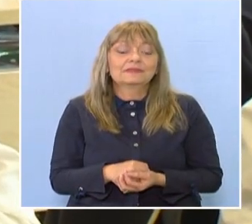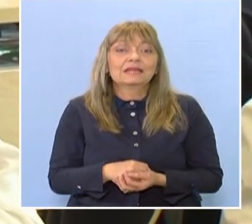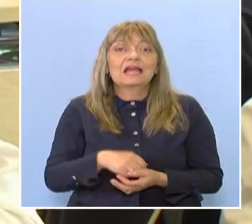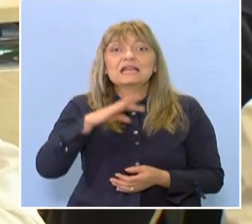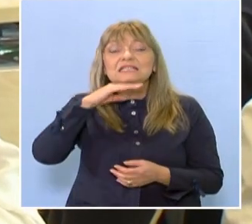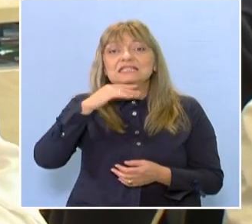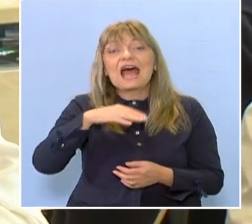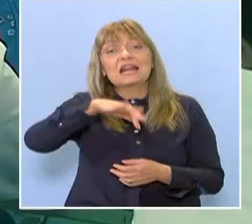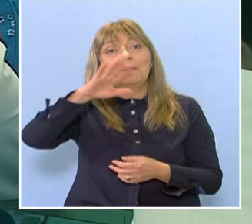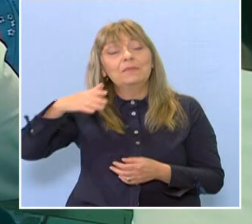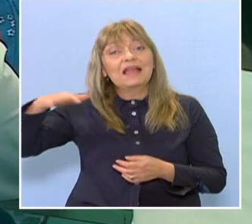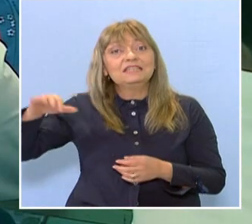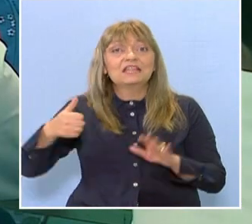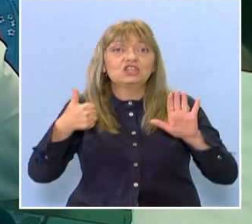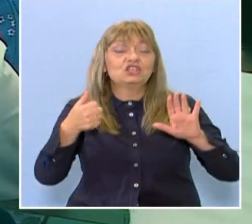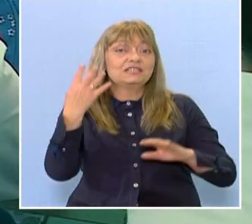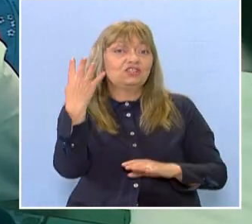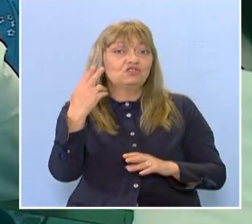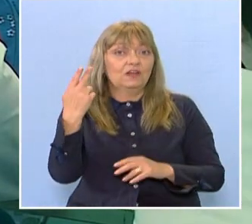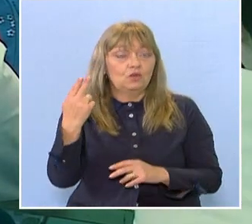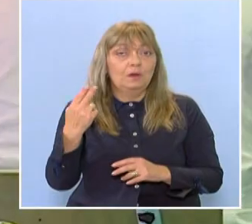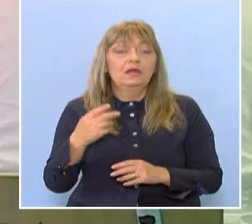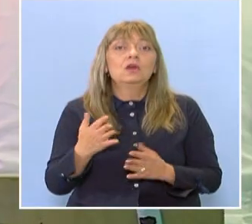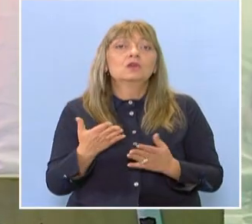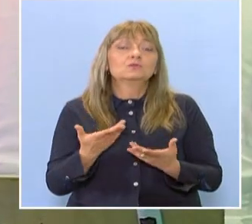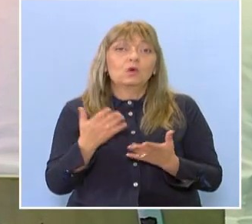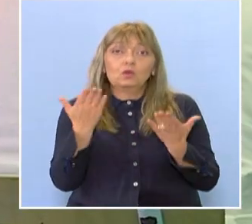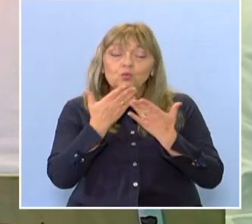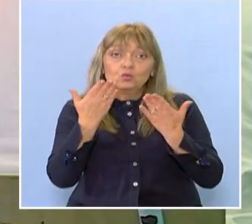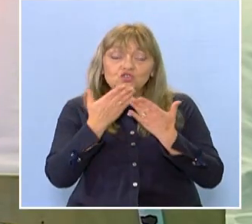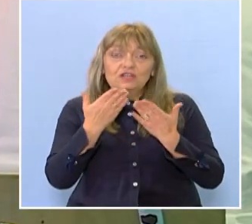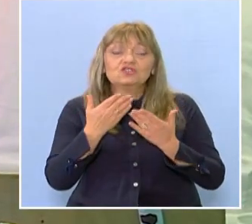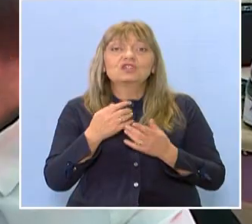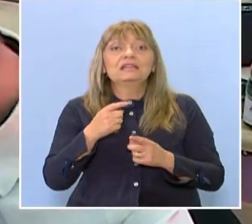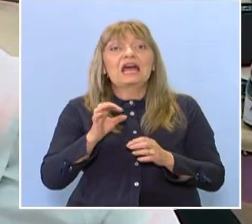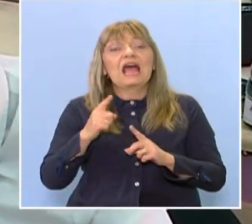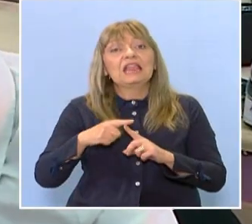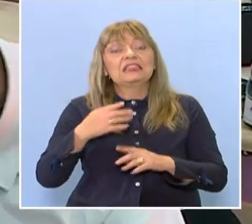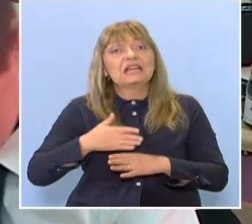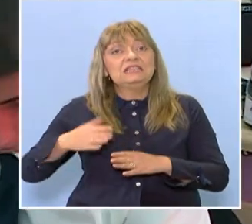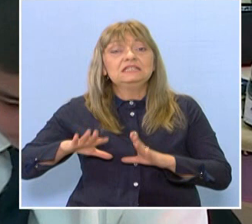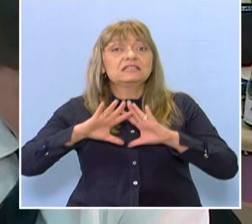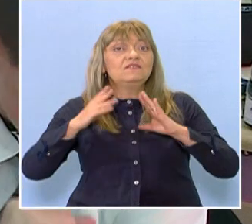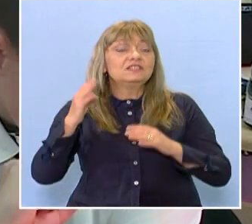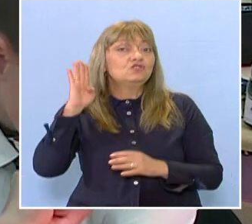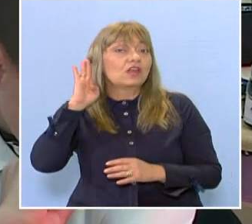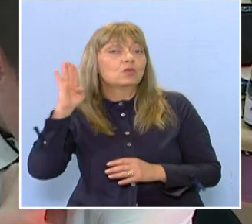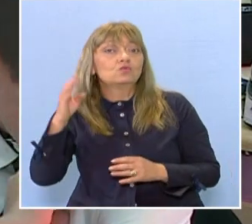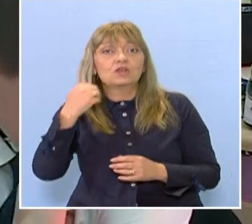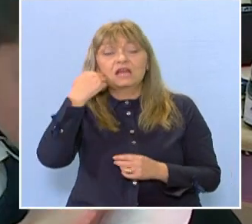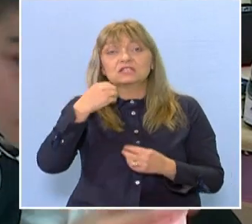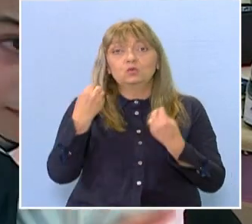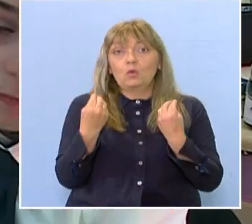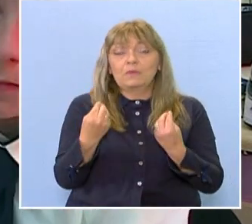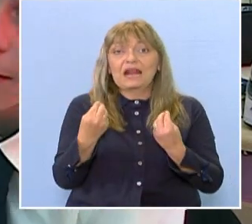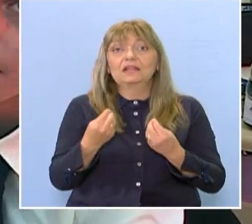Стара планина 64. Според училищната традиция, всички научиха за доблестната им постъпка. За мен като директор на основно училище